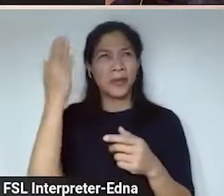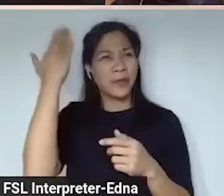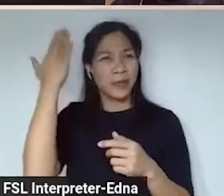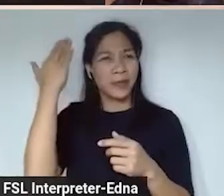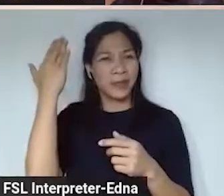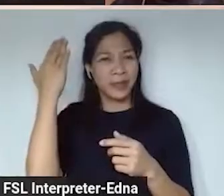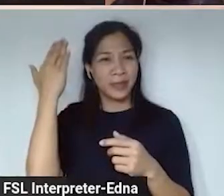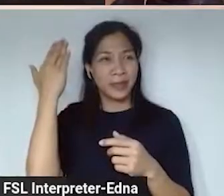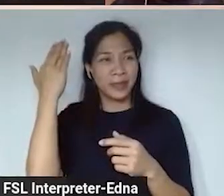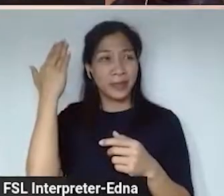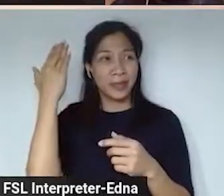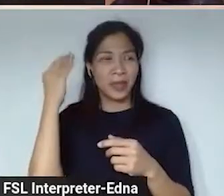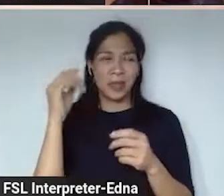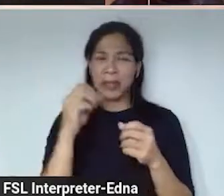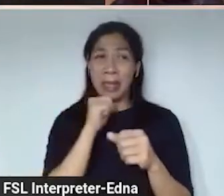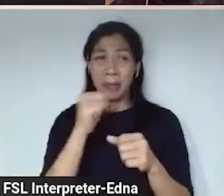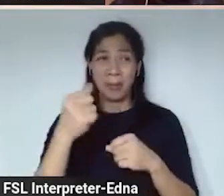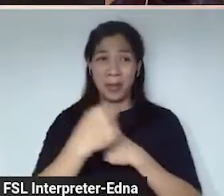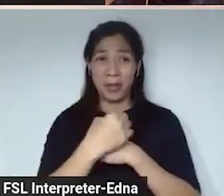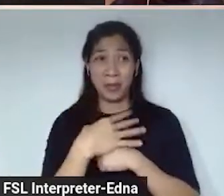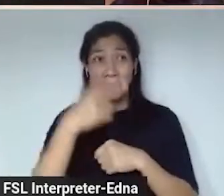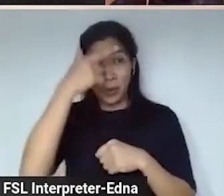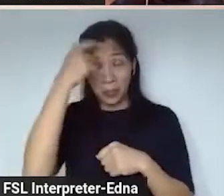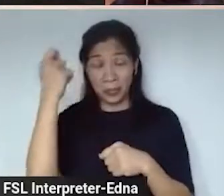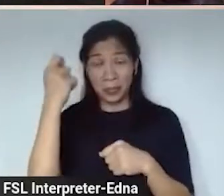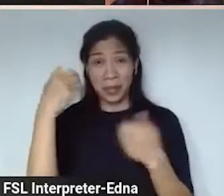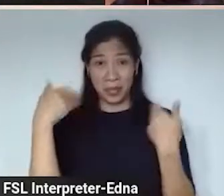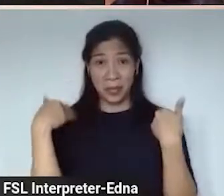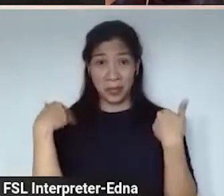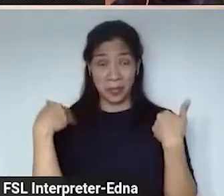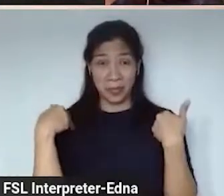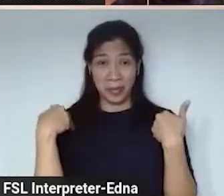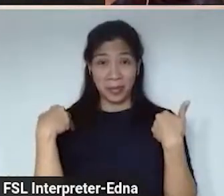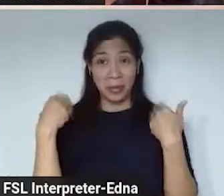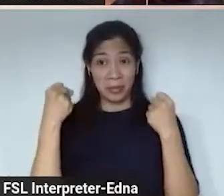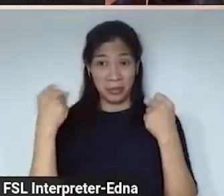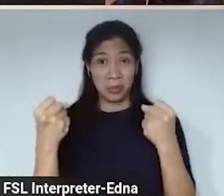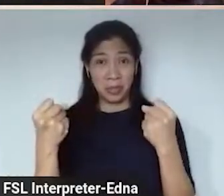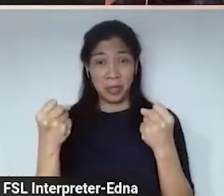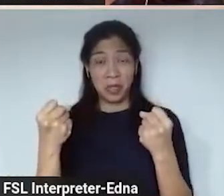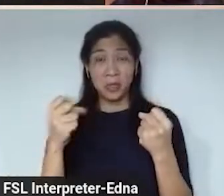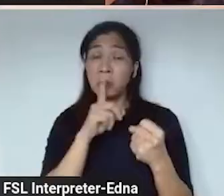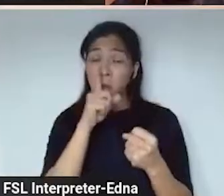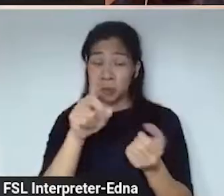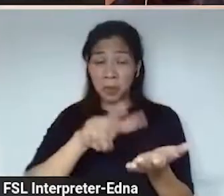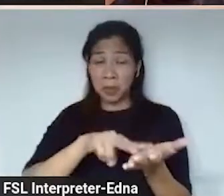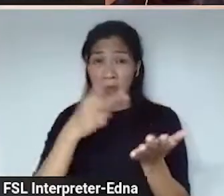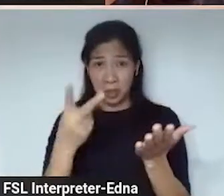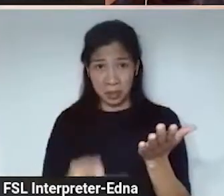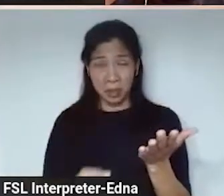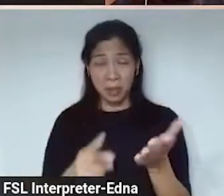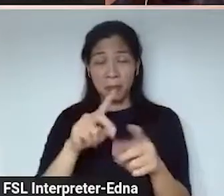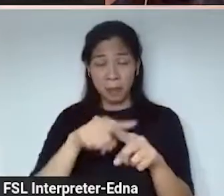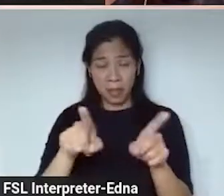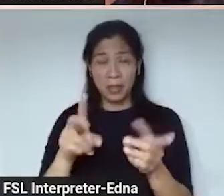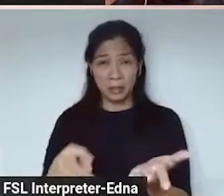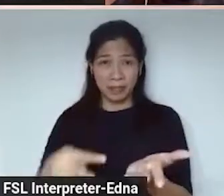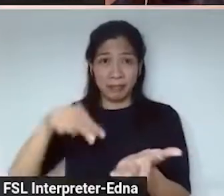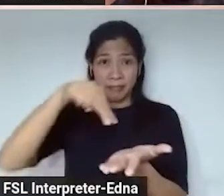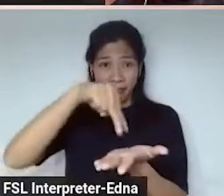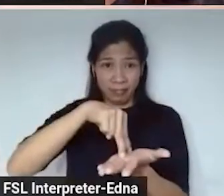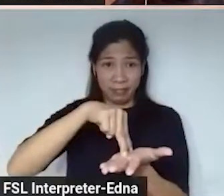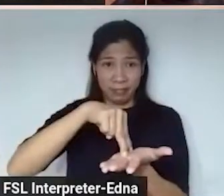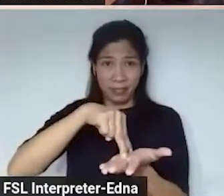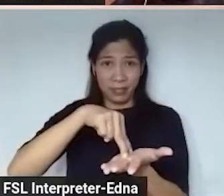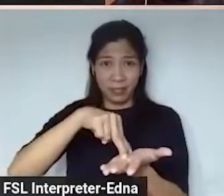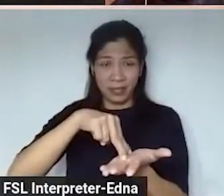ako, hindi pa naman ako gumagamit ng wheelchair noon. Natutumba lang ako, yes, pero nakakatayo akong mag-isa. Yun. So, nung